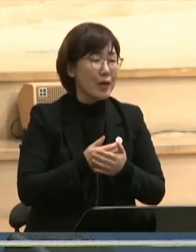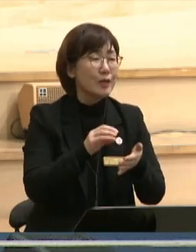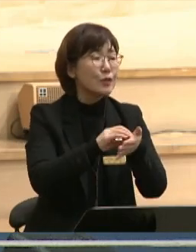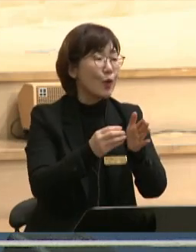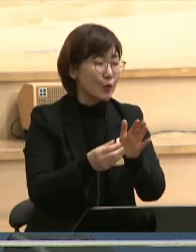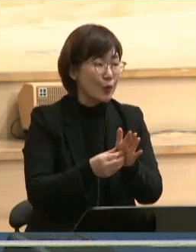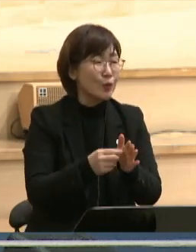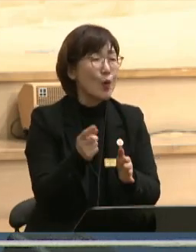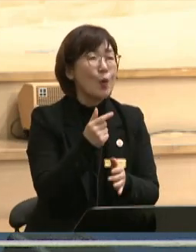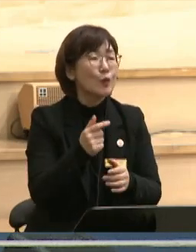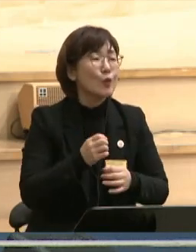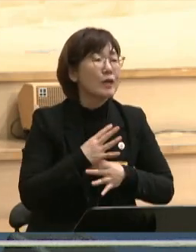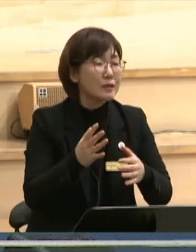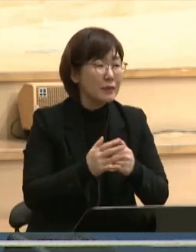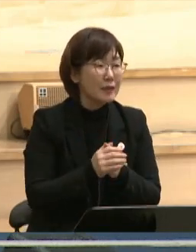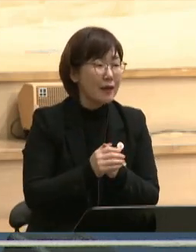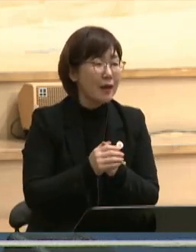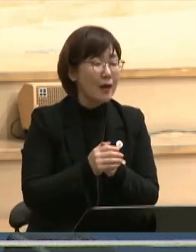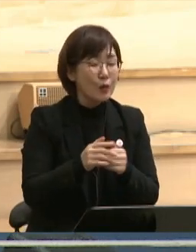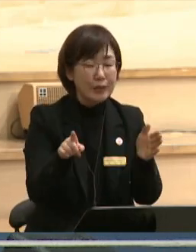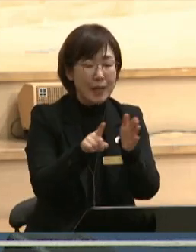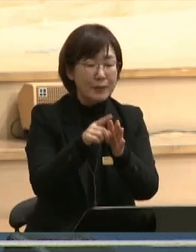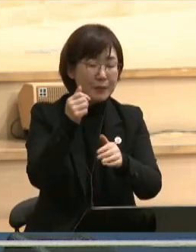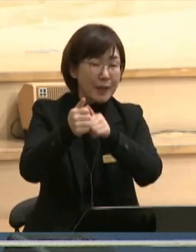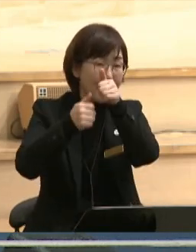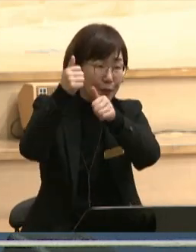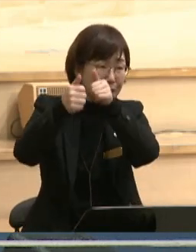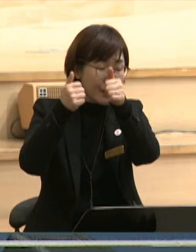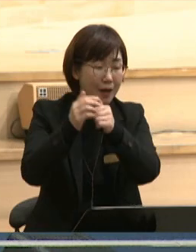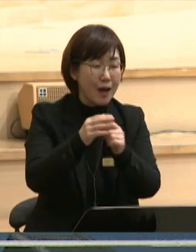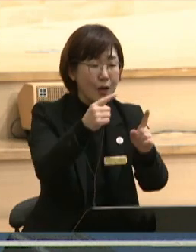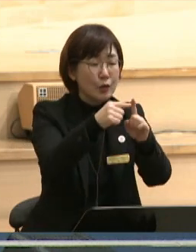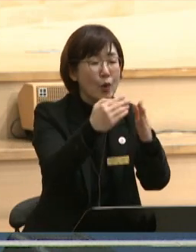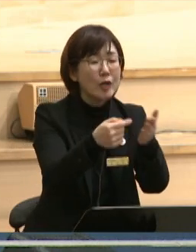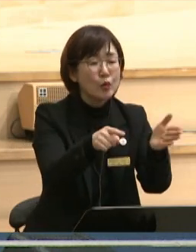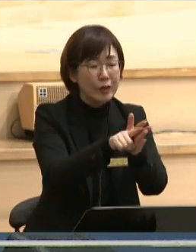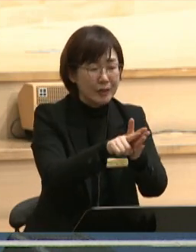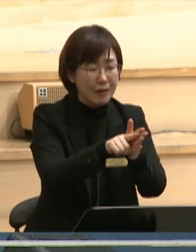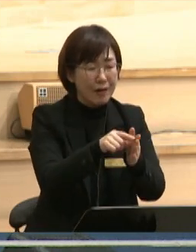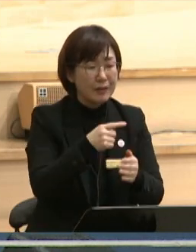우리의 믿음의 선진들이 왜 교회를 위해서 목숨을 버렸을까